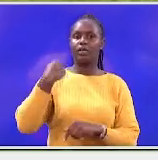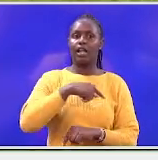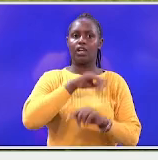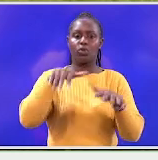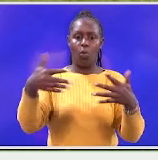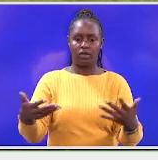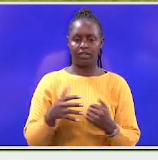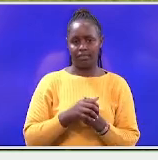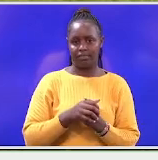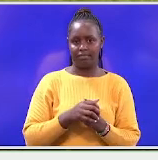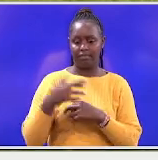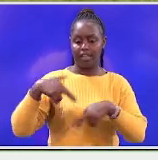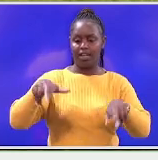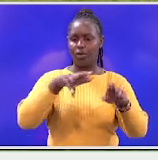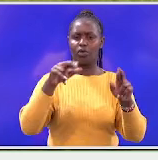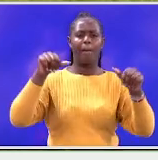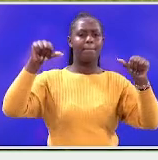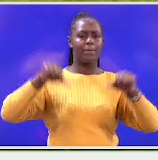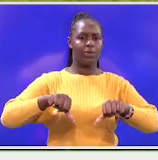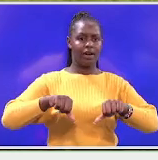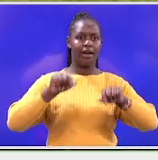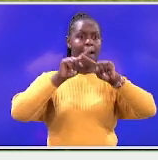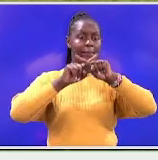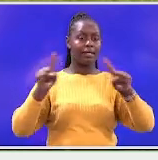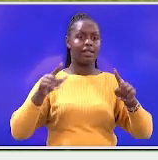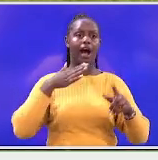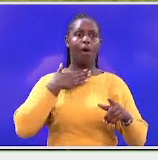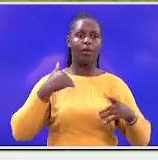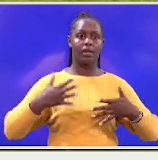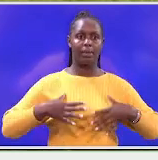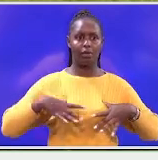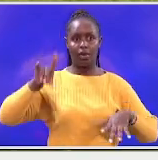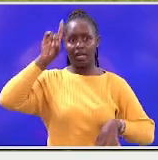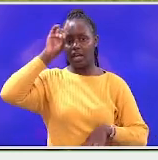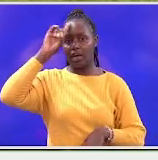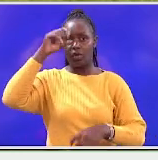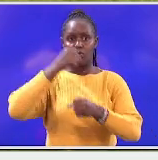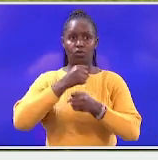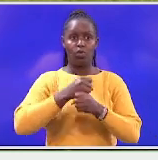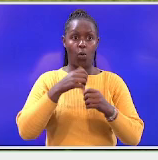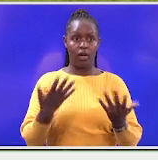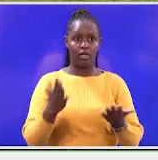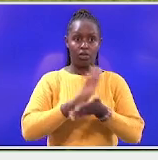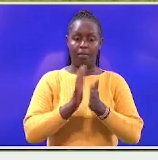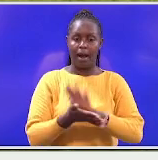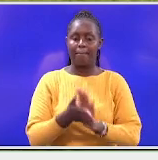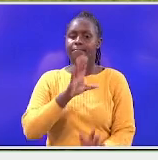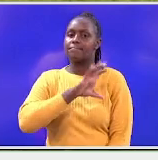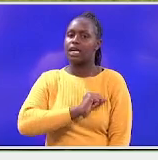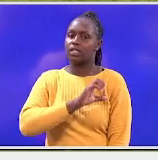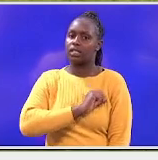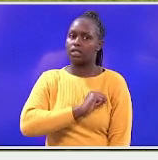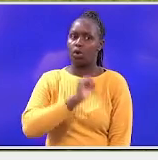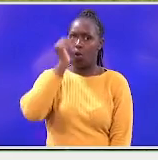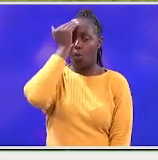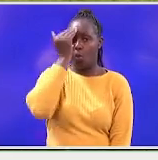Njeru Road is really bad, but I want my people in Nyandarua to just be a little bit patient